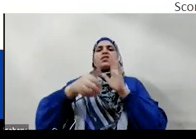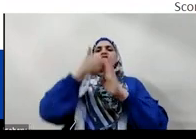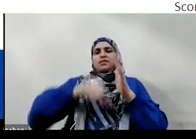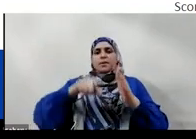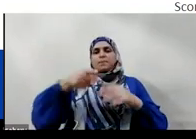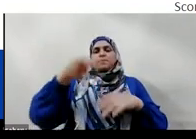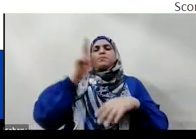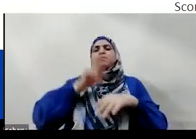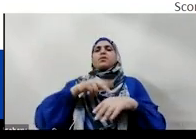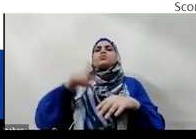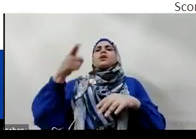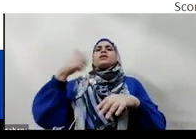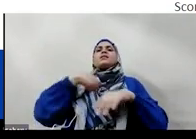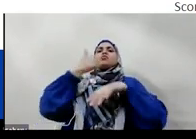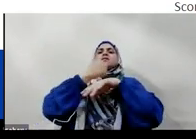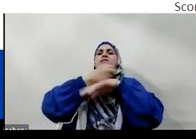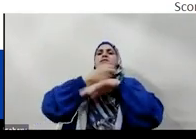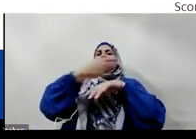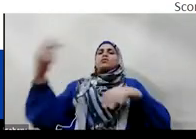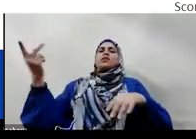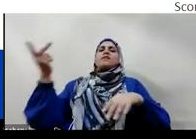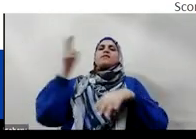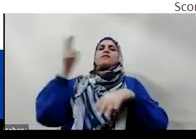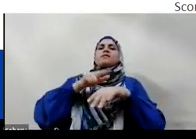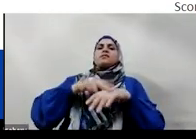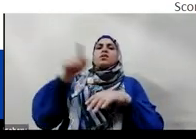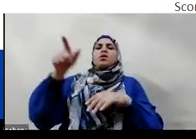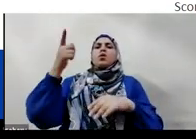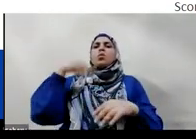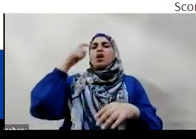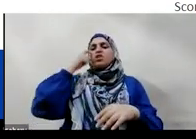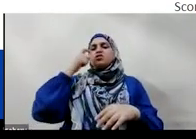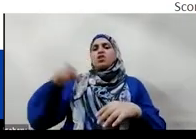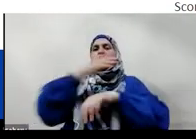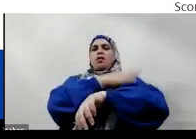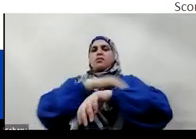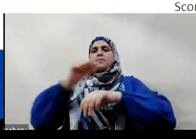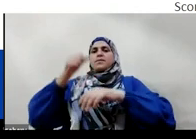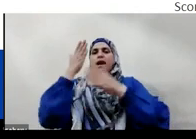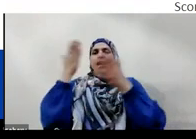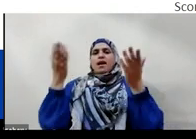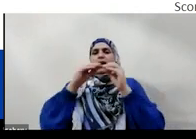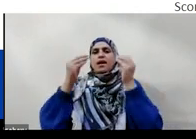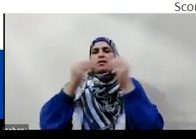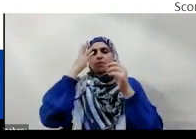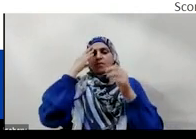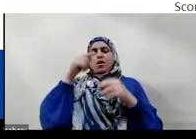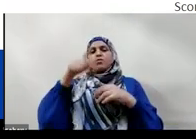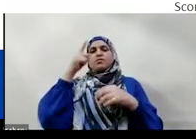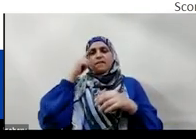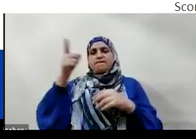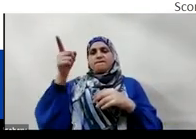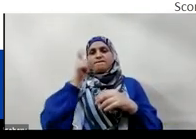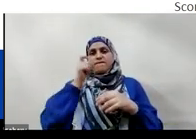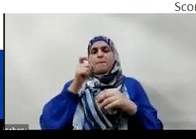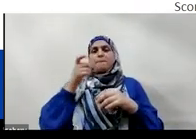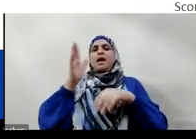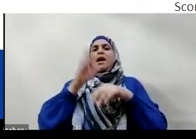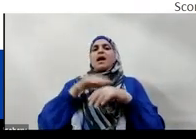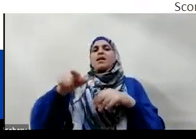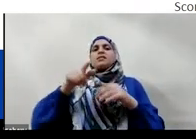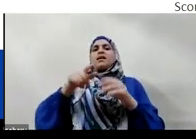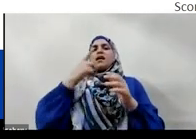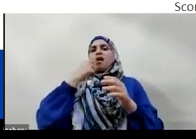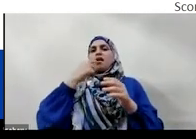والادمنستريتيف ايجنسي والفولبرايت فورن سكولرشيب بورد، وانه حضرتك فاهم انه او ان انت بتقر ان حضرتك